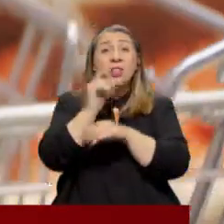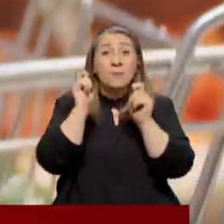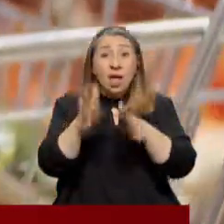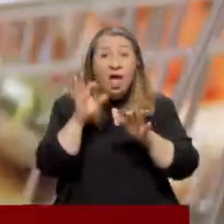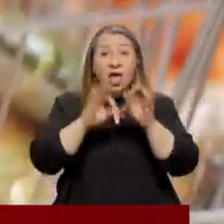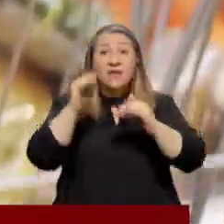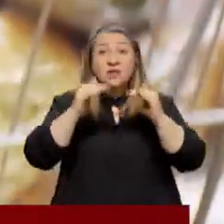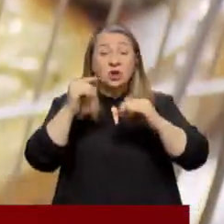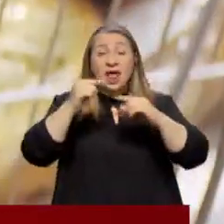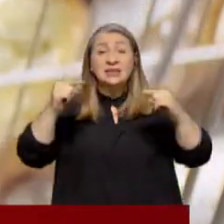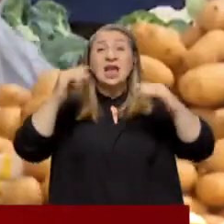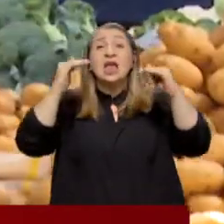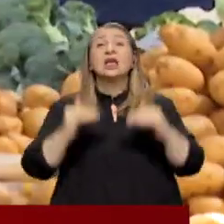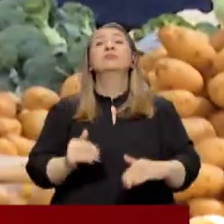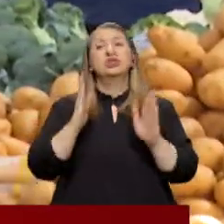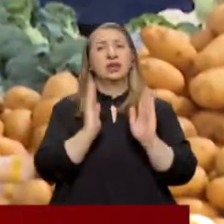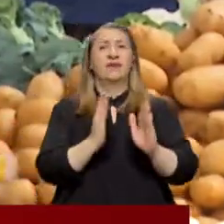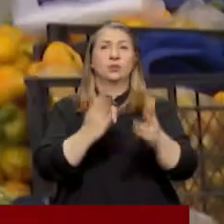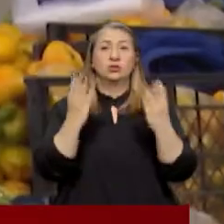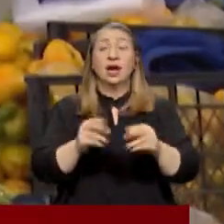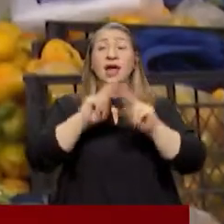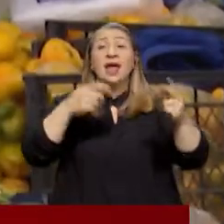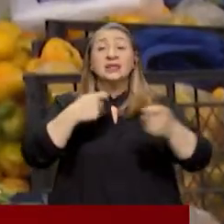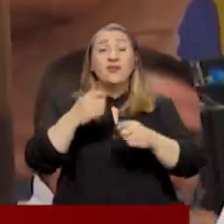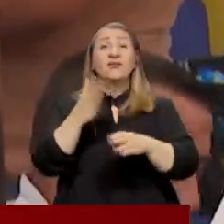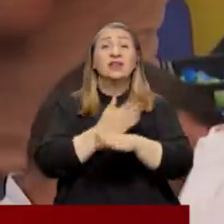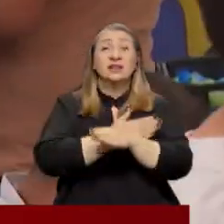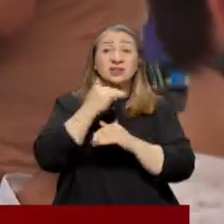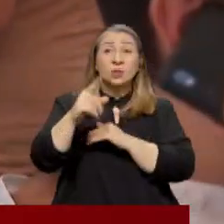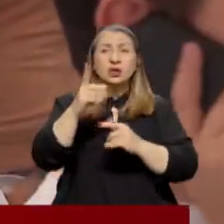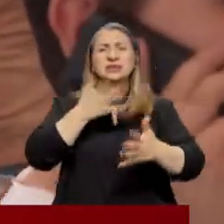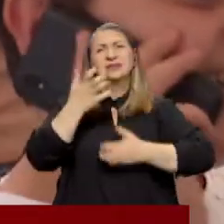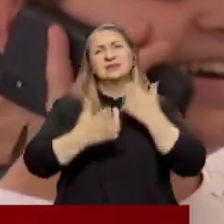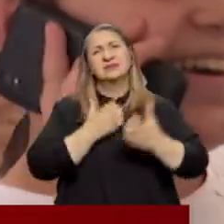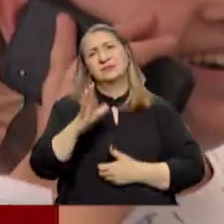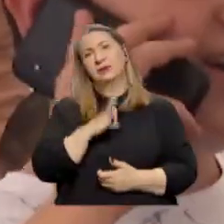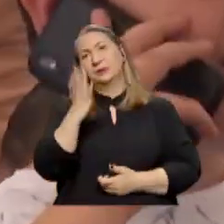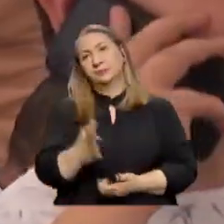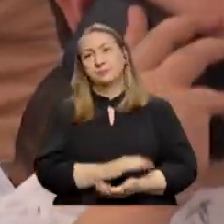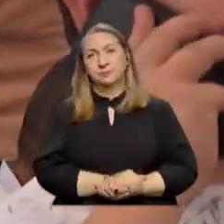pahalılığı, enflasyon eksileri inmedikçe devam edecek. Esnaf da vatandaş da bundan dert yanıyor.